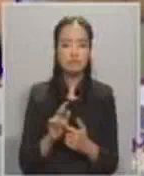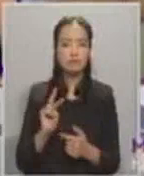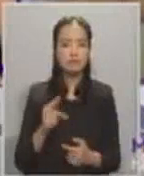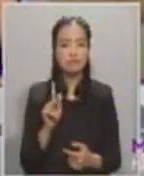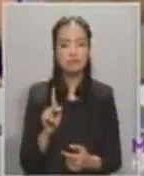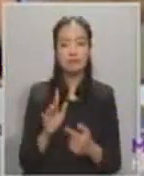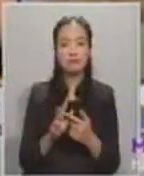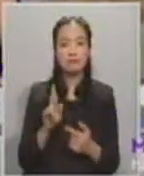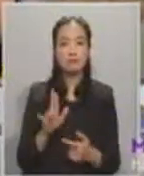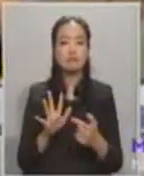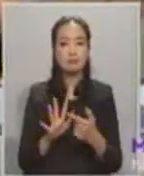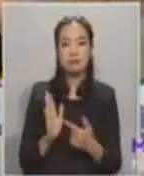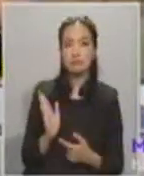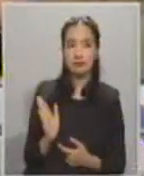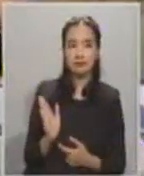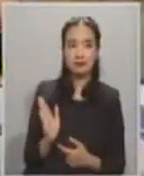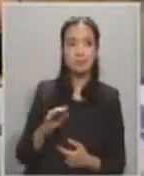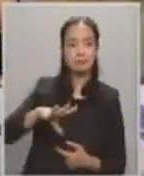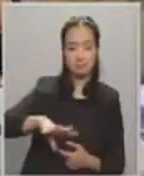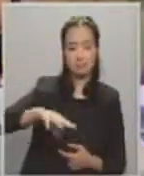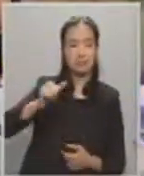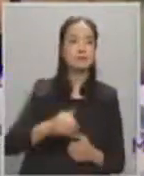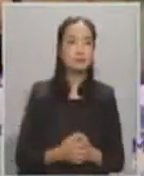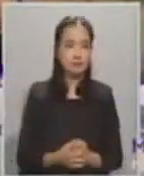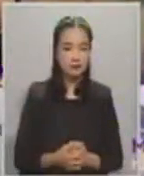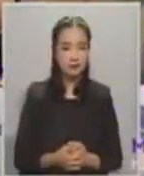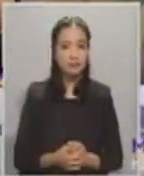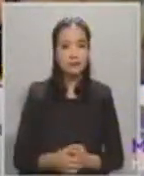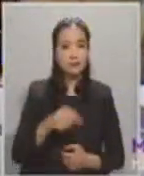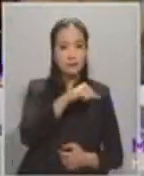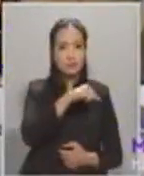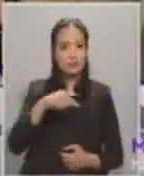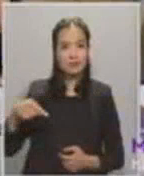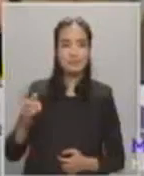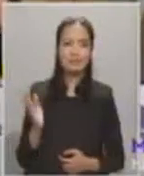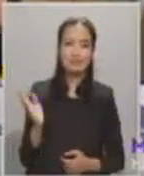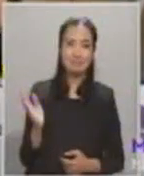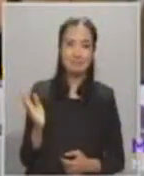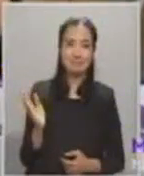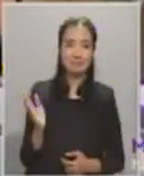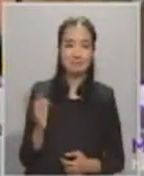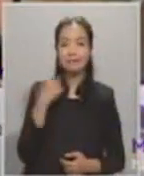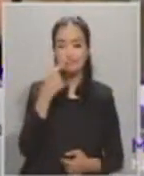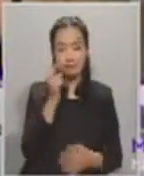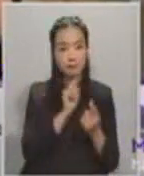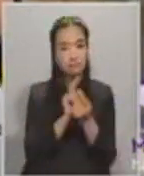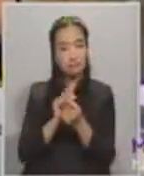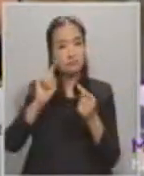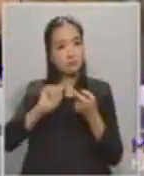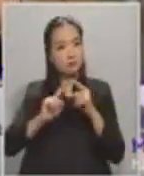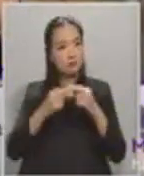ี ความอัปเดตต่างๆนะคะและเม ื ่อสักครู่นี้เบอร์สถานทูตที่ขึ้นหน้าจออยู่นี่ก็ติดต่อได้แบบนี้เลยถ้าใครมีคนรู้จักม